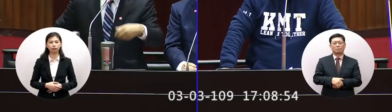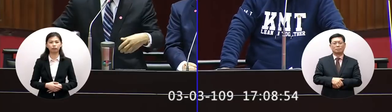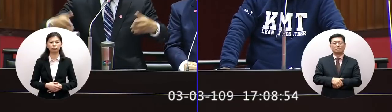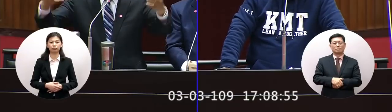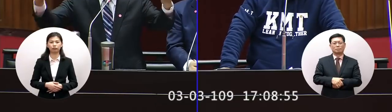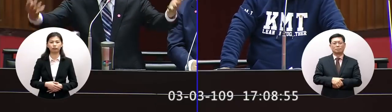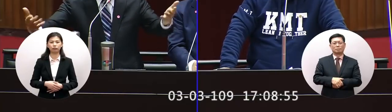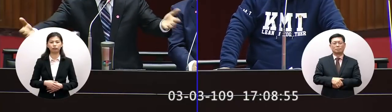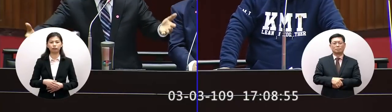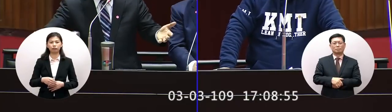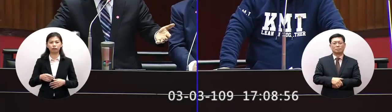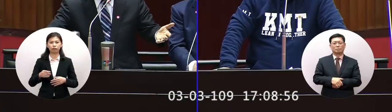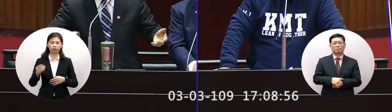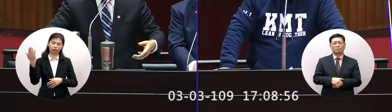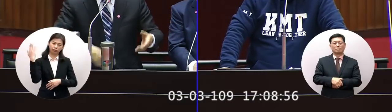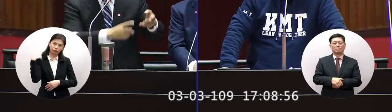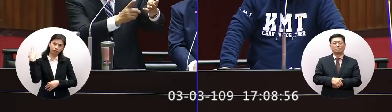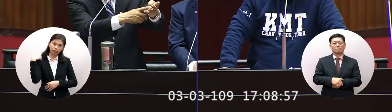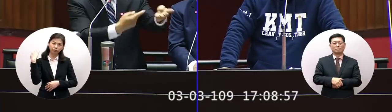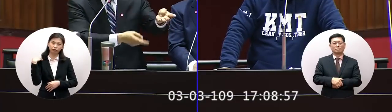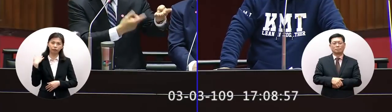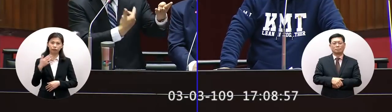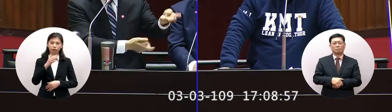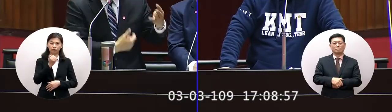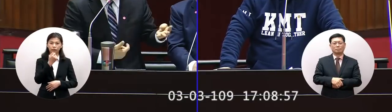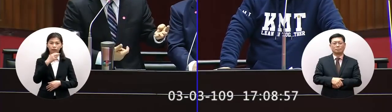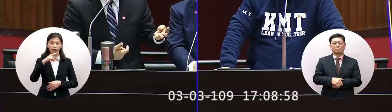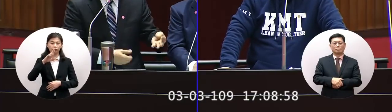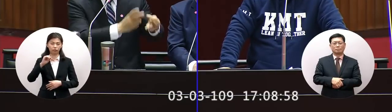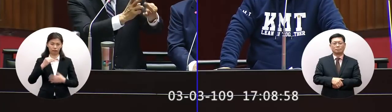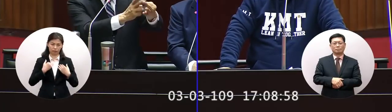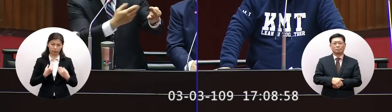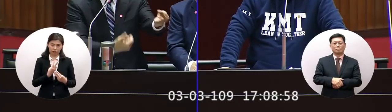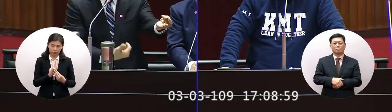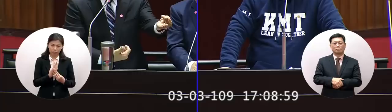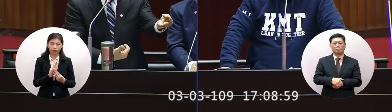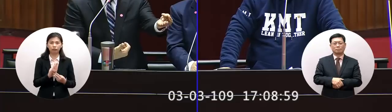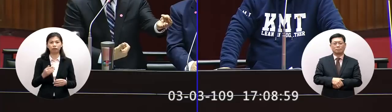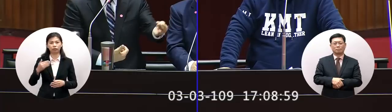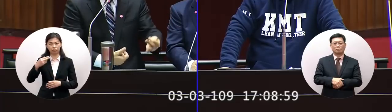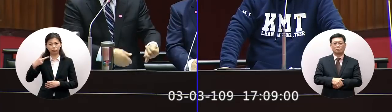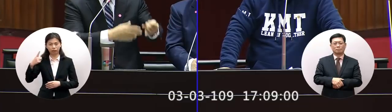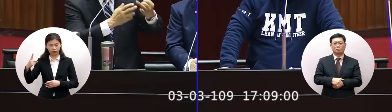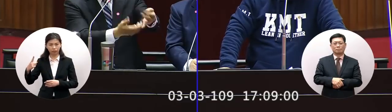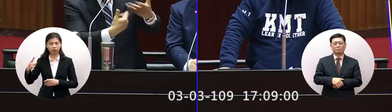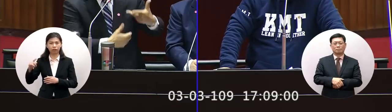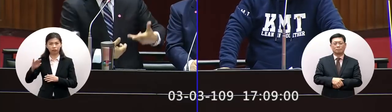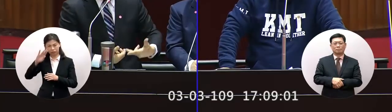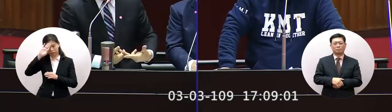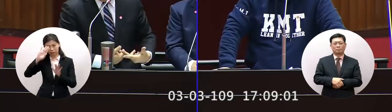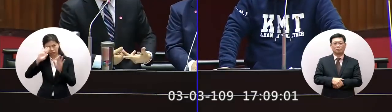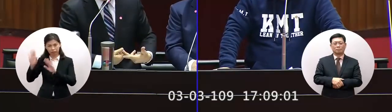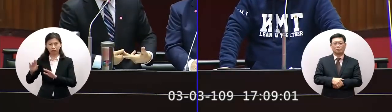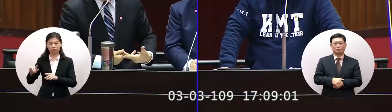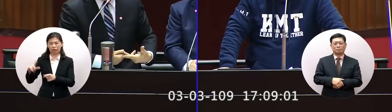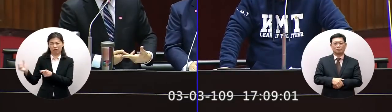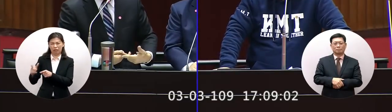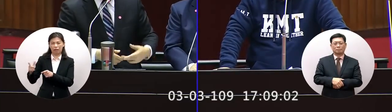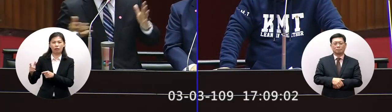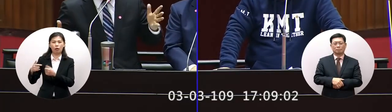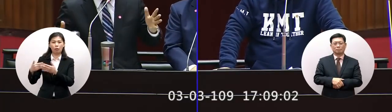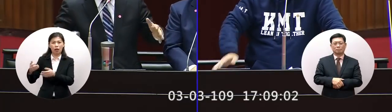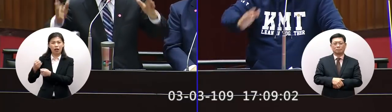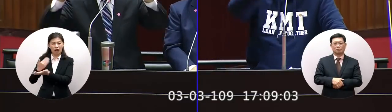哈。顶过去 SARS 的时候嘛安尼规定，921嘛安尼规定，莫拉克的时候嘛安尼规